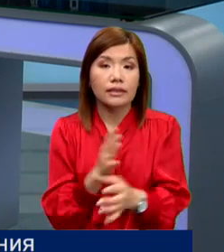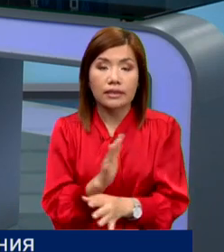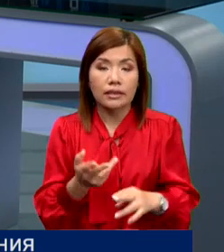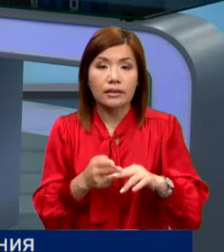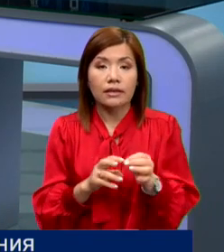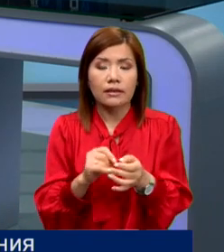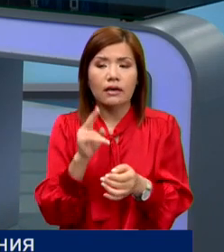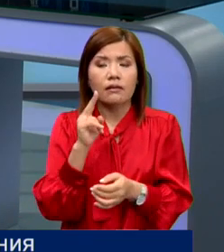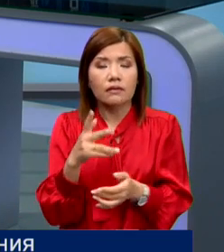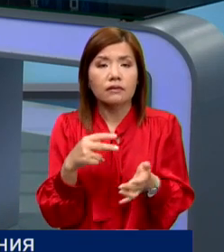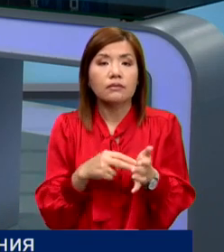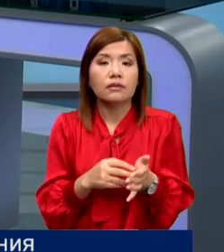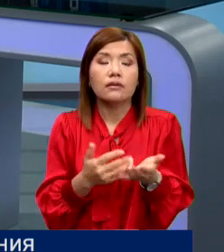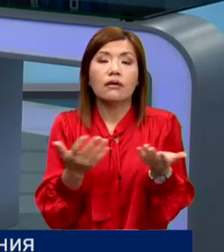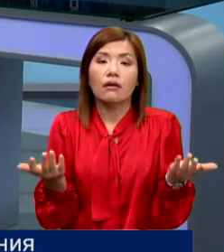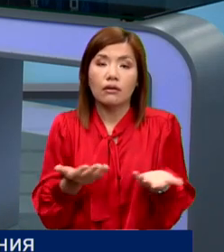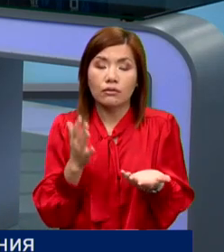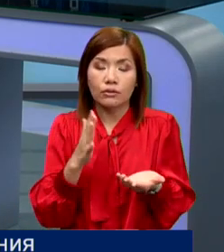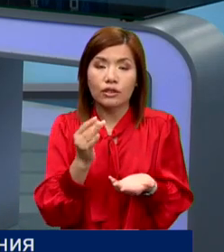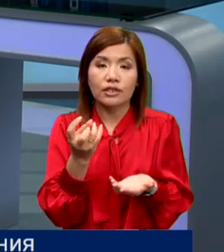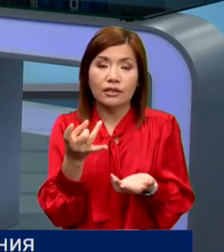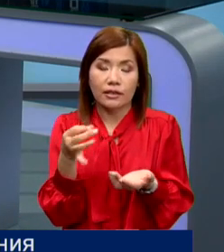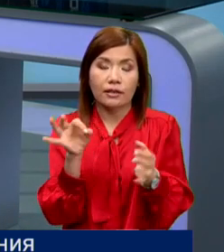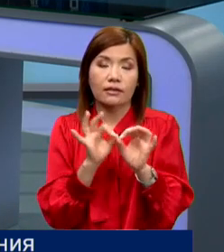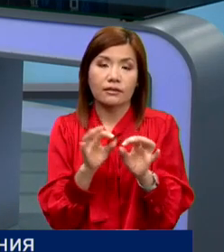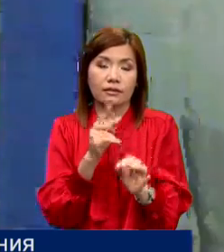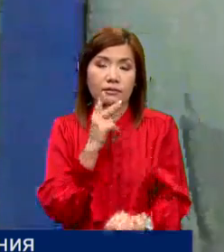мүліктің бағасы қалай болмақ? Жәния Әбдібектің материалы.